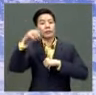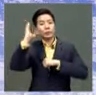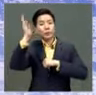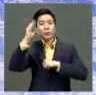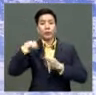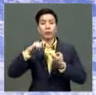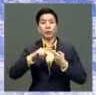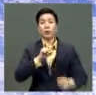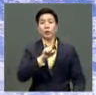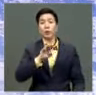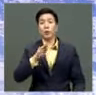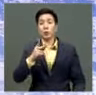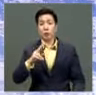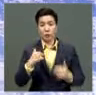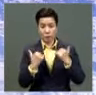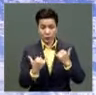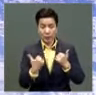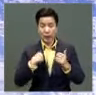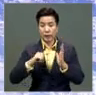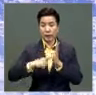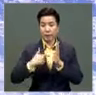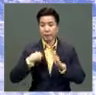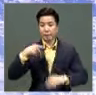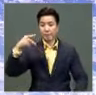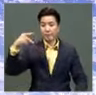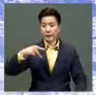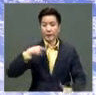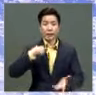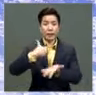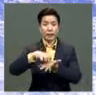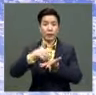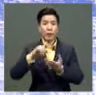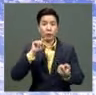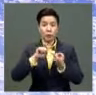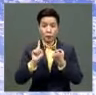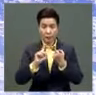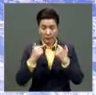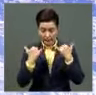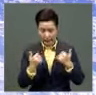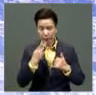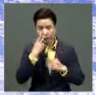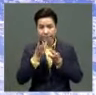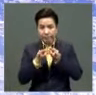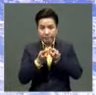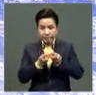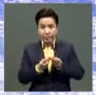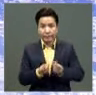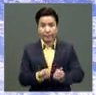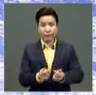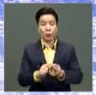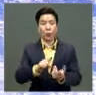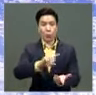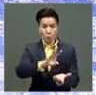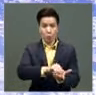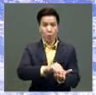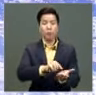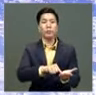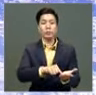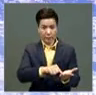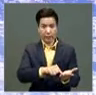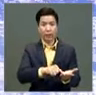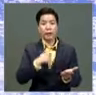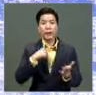บคนะครับในวันนี้เป็นการแถลงพิเศษแต่ว่าก็จะยังคงเข้มข้นด้วยเรื่องของข้อมูลนะครับ